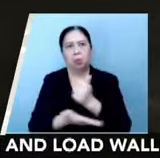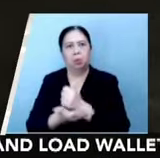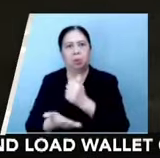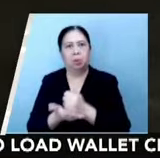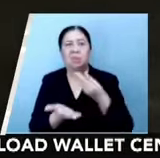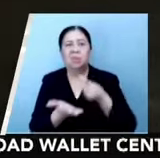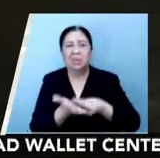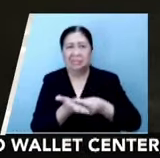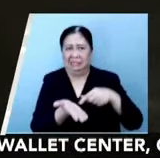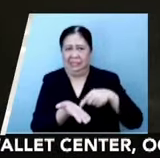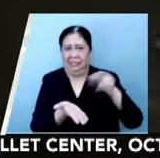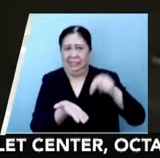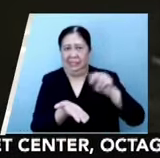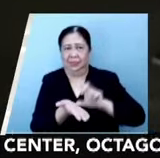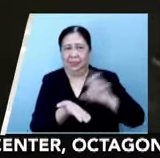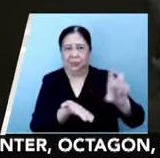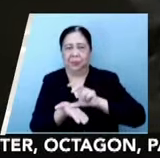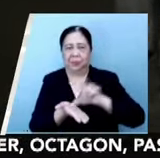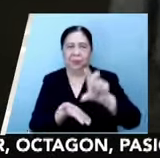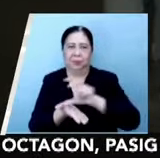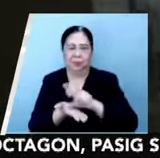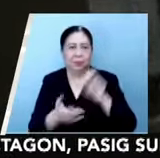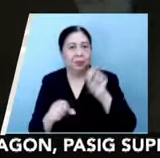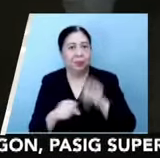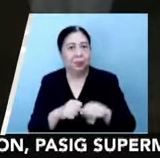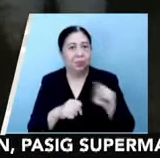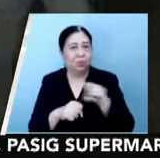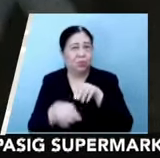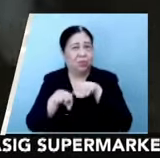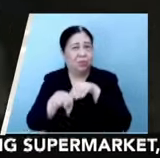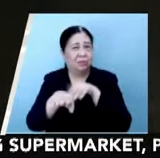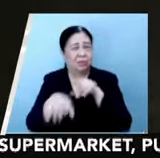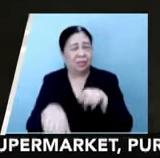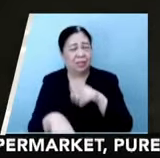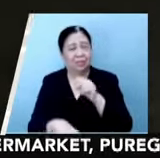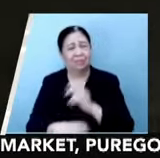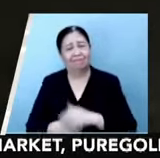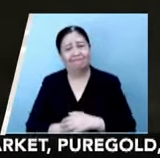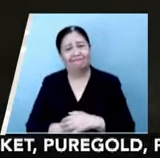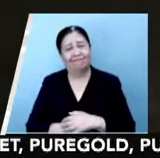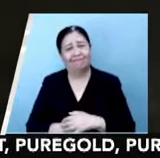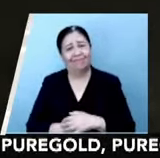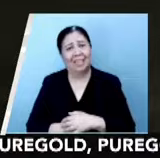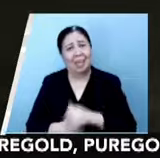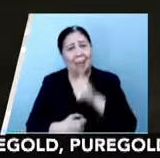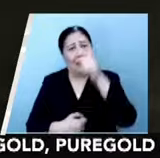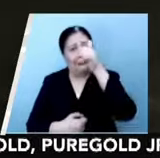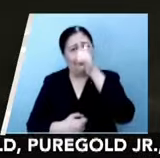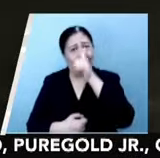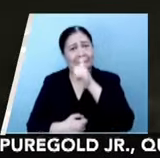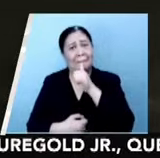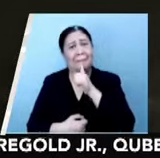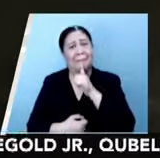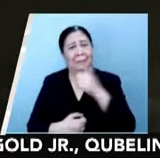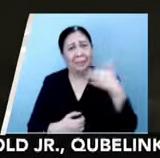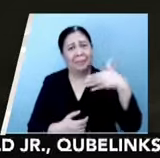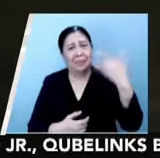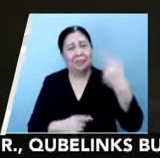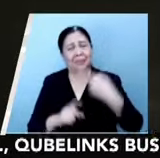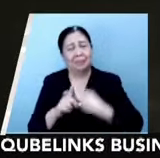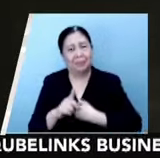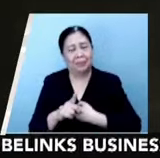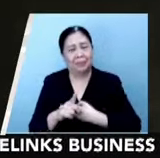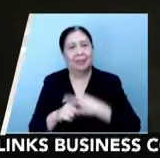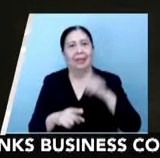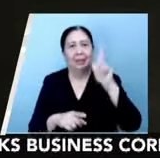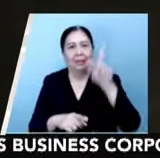nilang hinihiling para rito. Kaya naman sa mga natatraffic ngayon, talaga namang tiisin daw yung kalbaryo sa mga susunod na buwan bago nyo